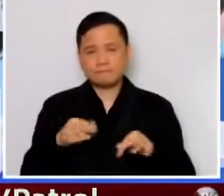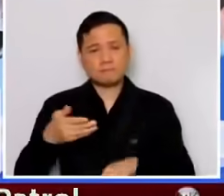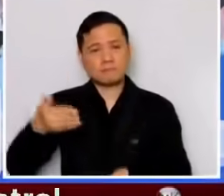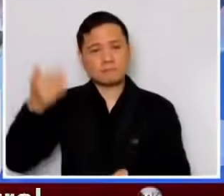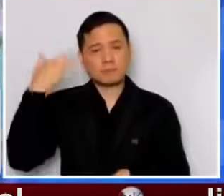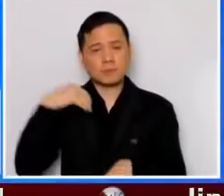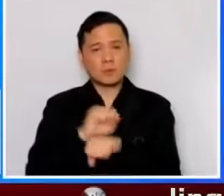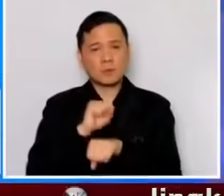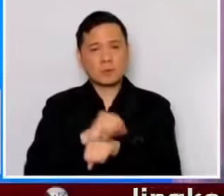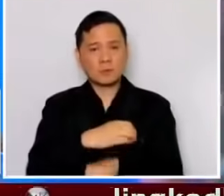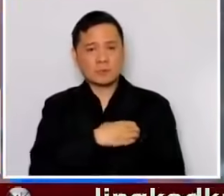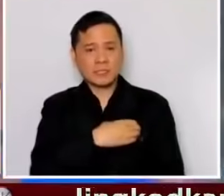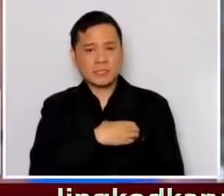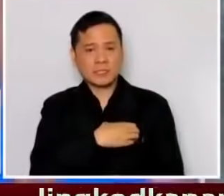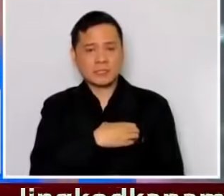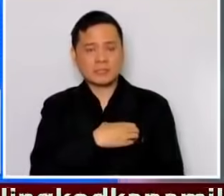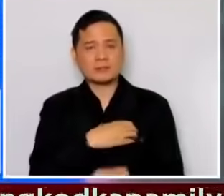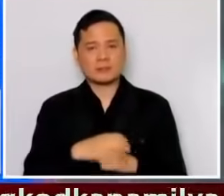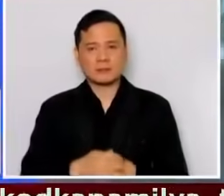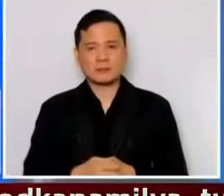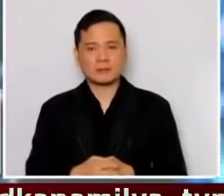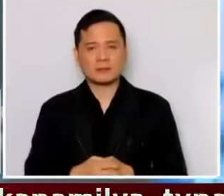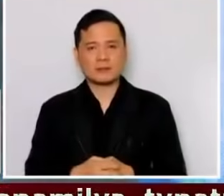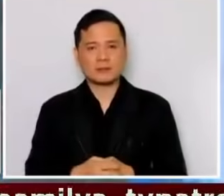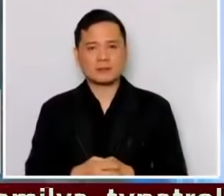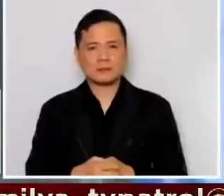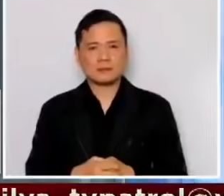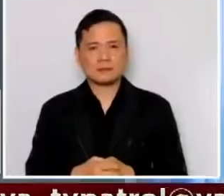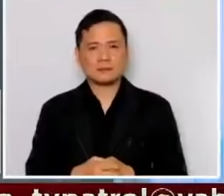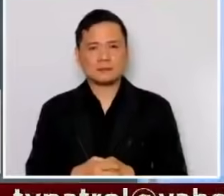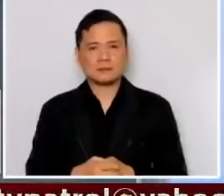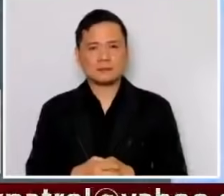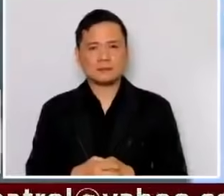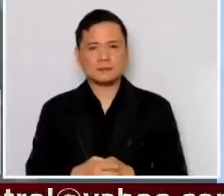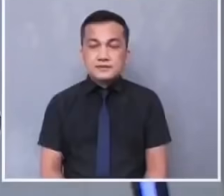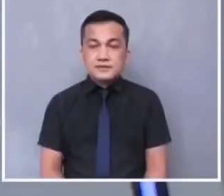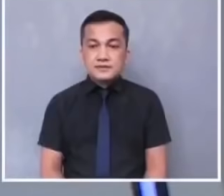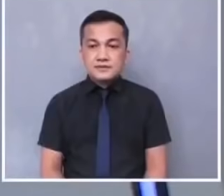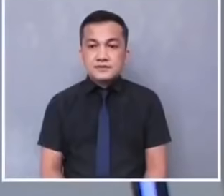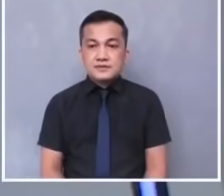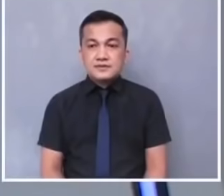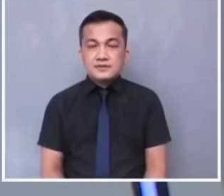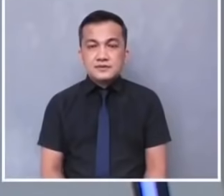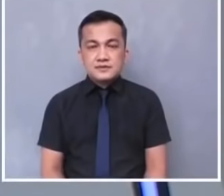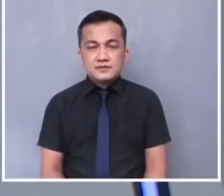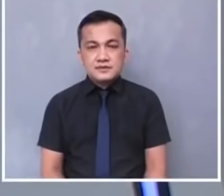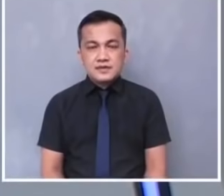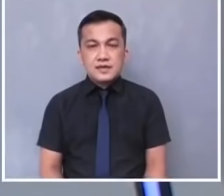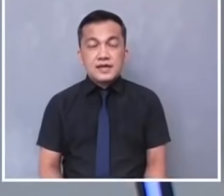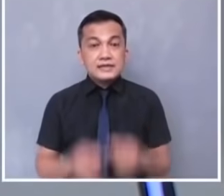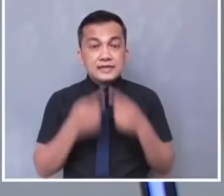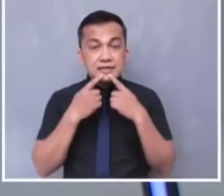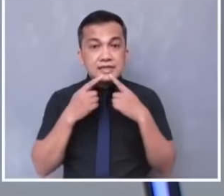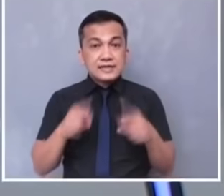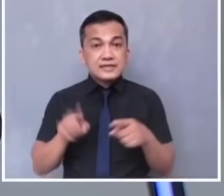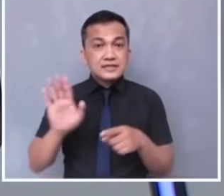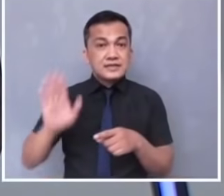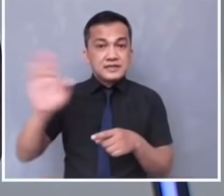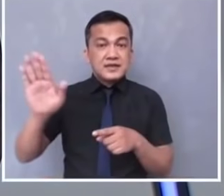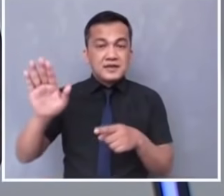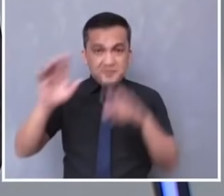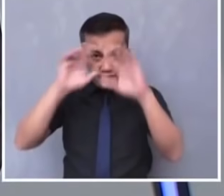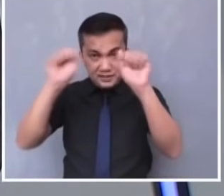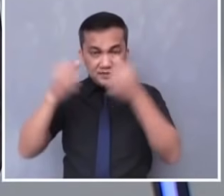ang huweteng. Willard Cheng, ABS-CBN News. Dineklara si presidential aspirant